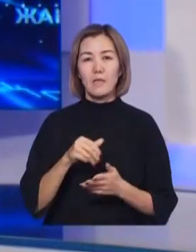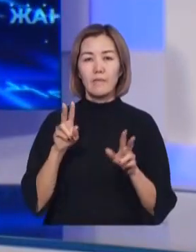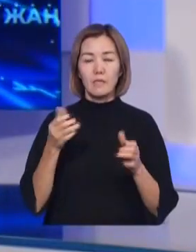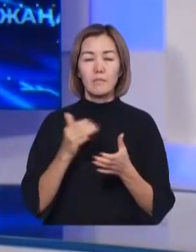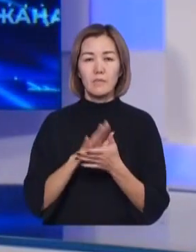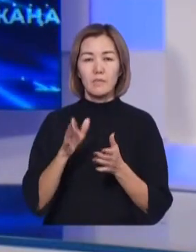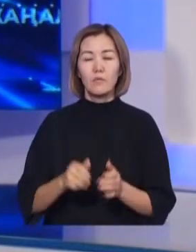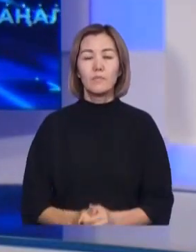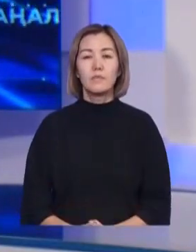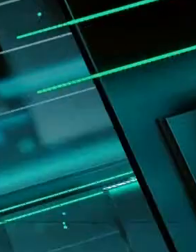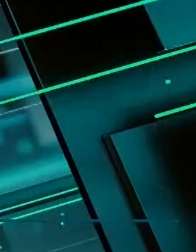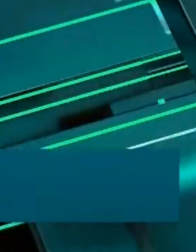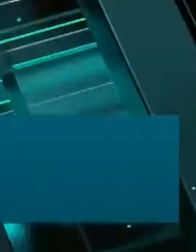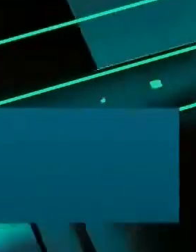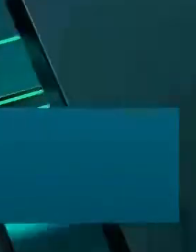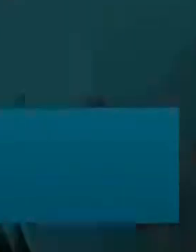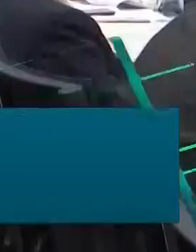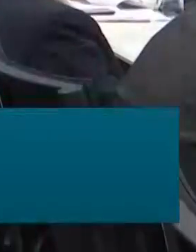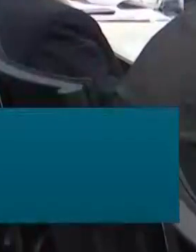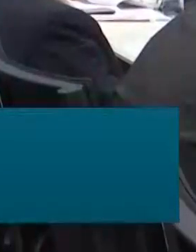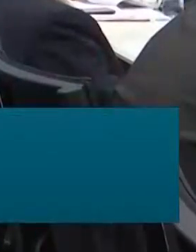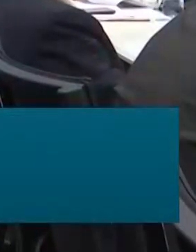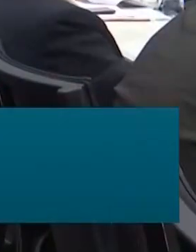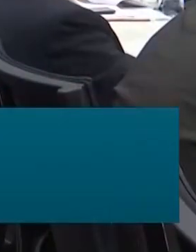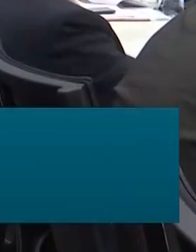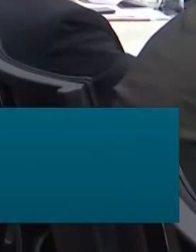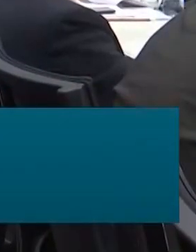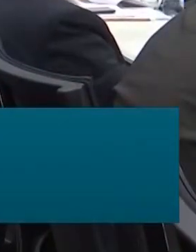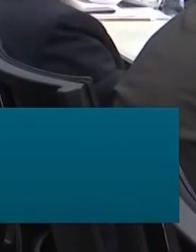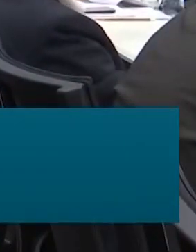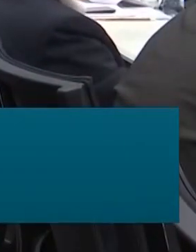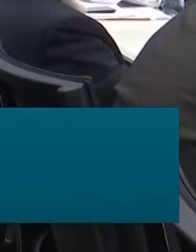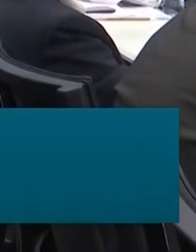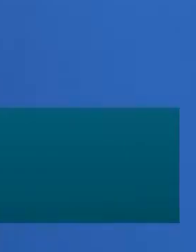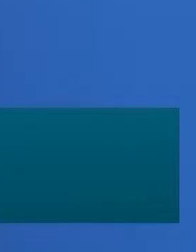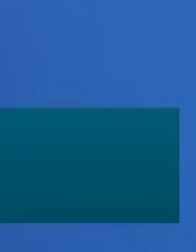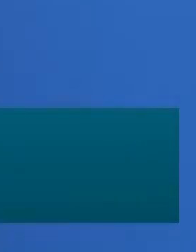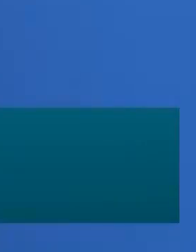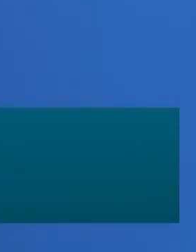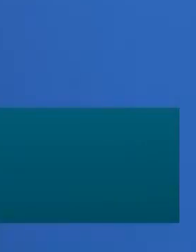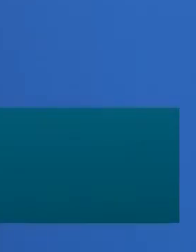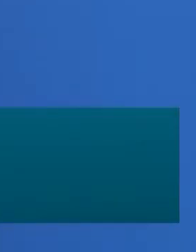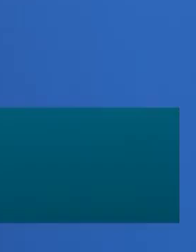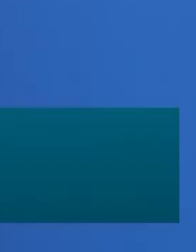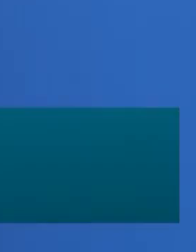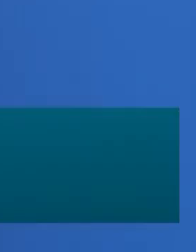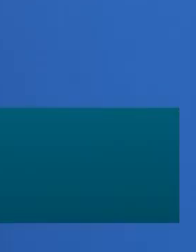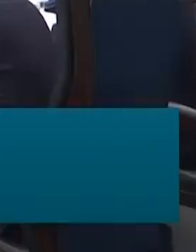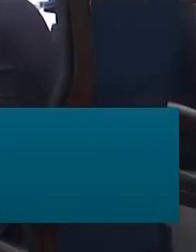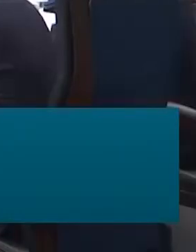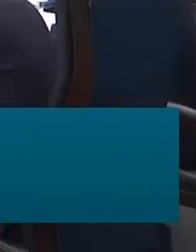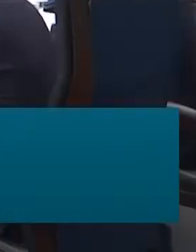коротко о главном рациональное использование в бюджет Алматинской области